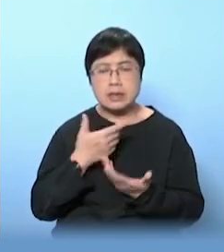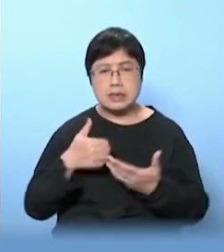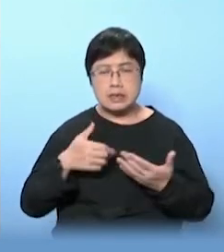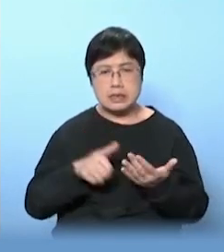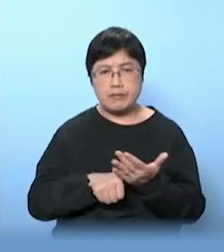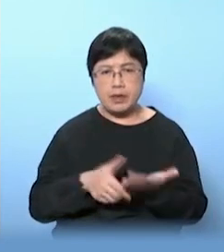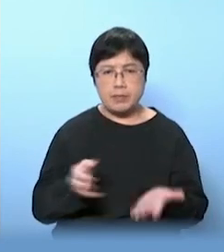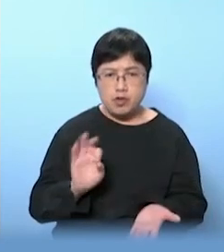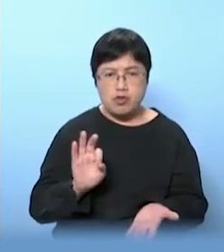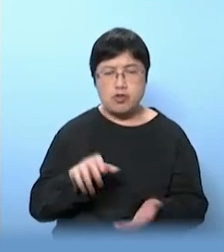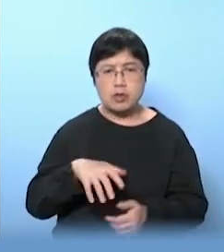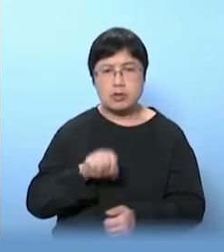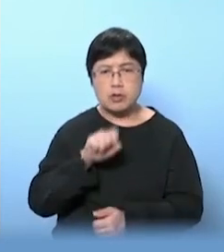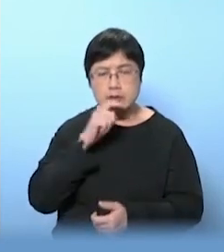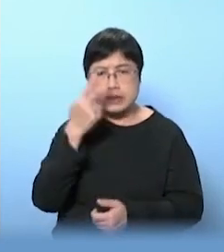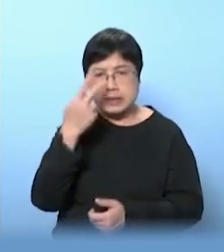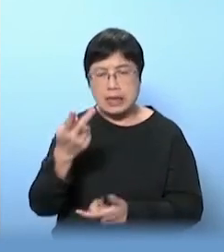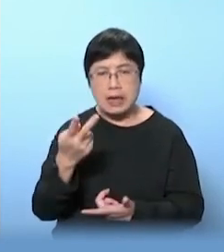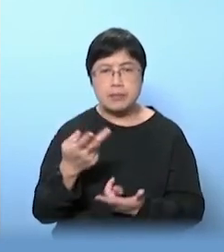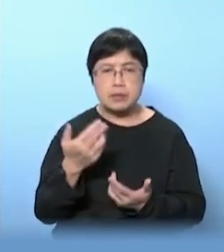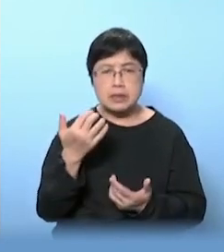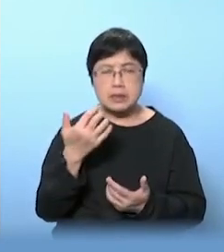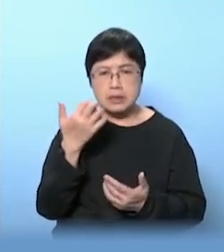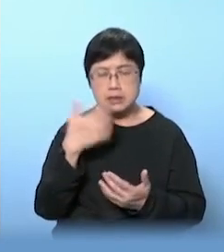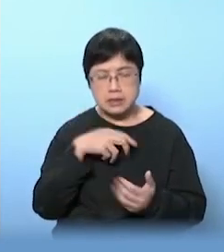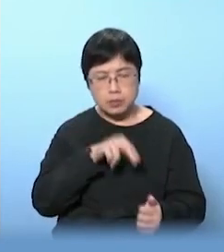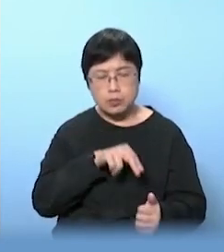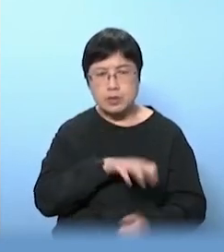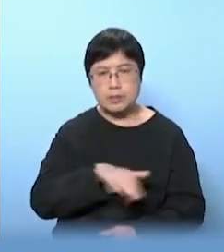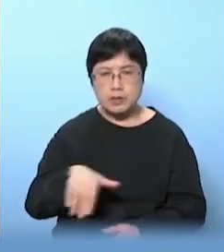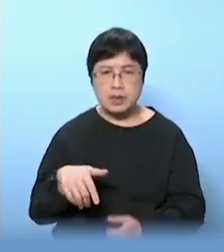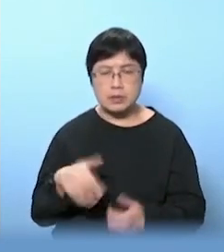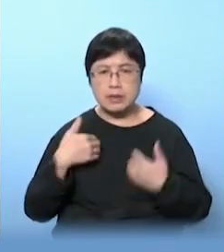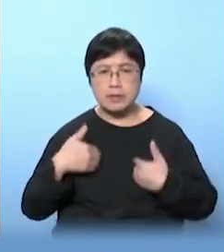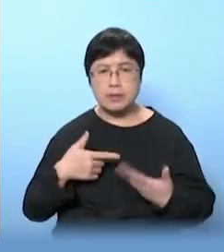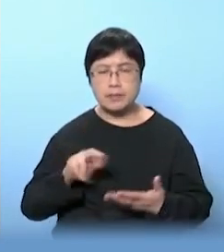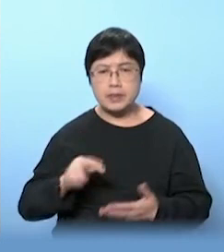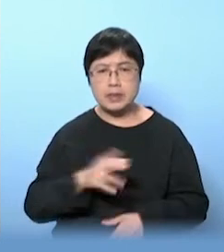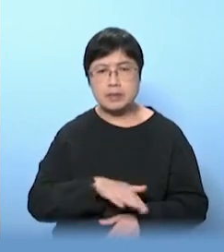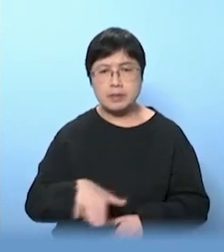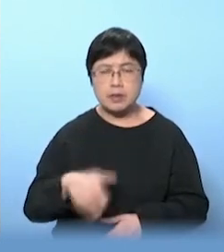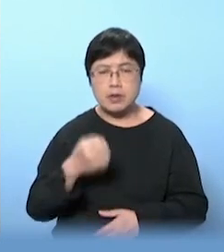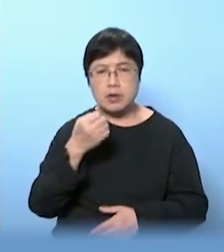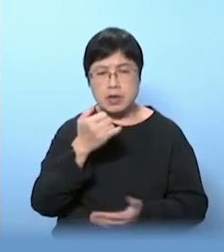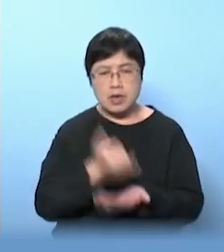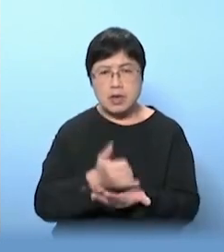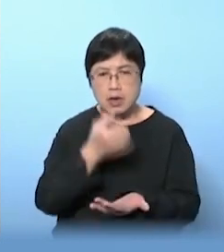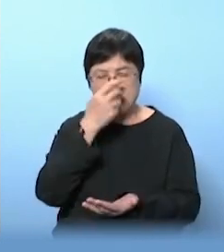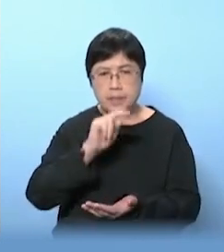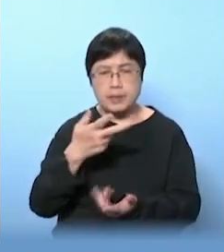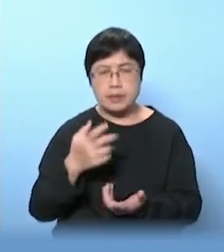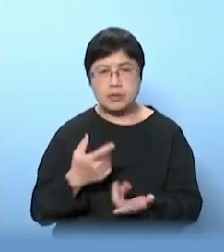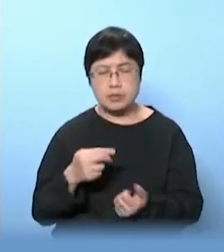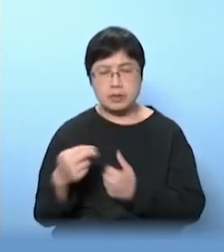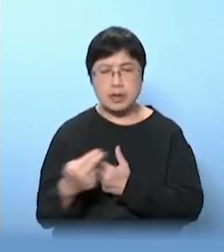身份咧，淨係可以利用探親嚟香港照顧細路仔，所以呢個變成小朋友咧係留喺香港咧係變成